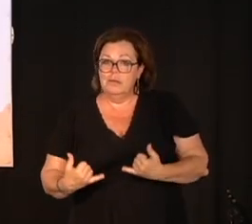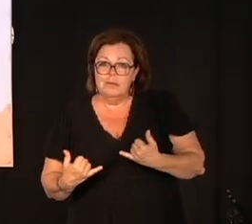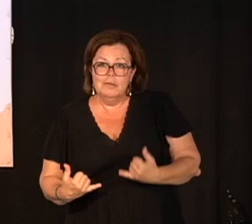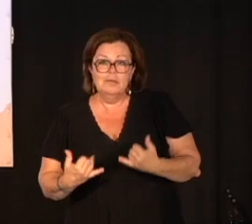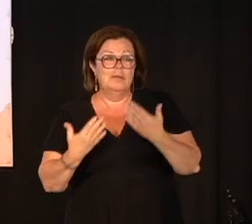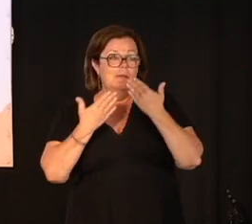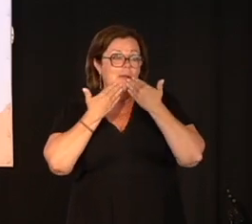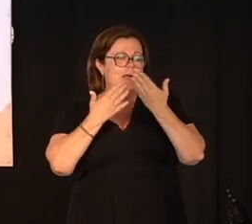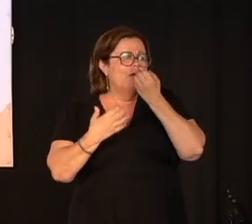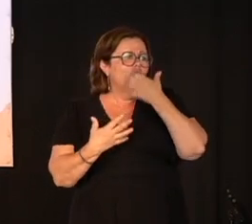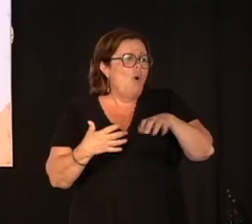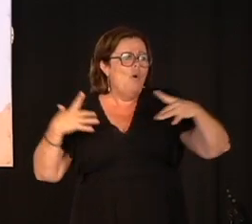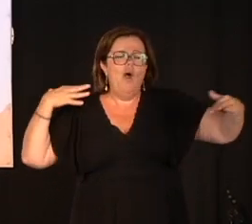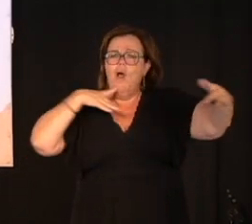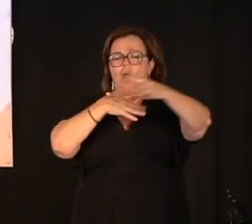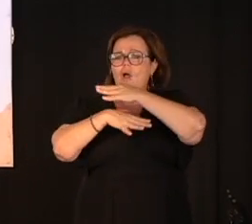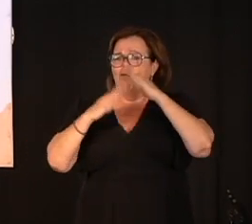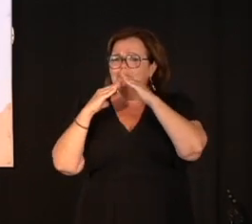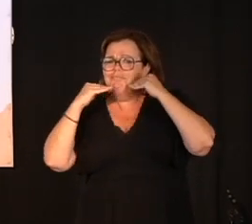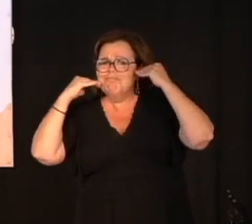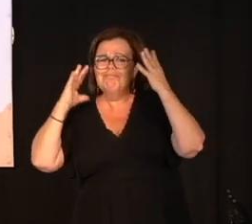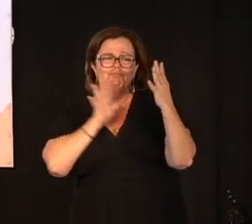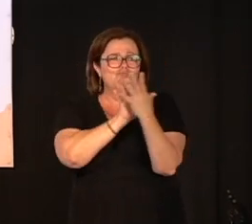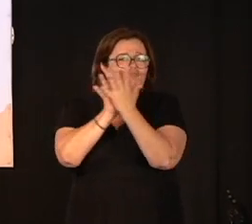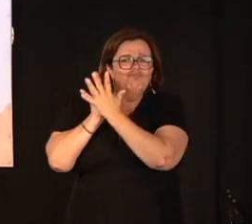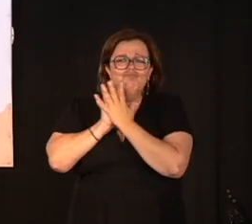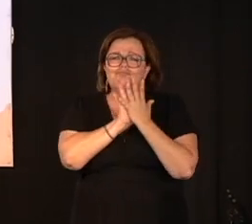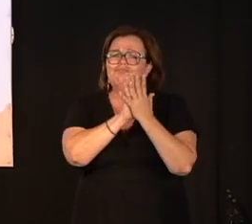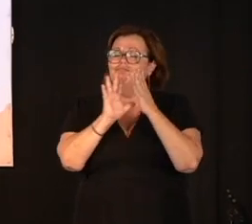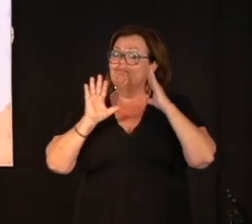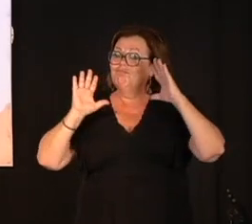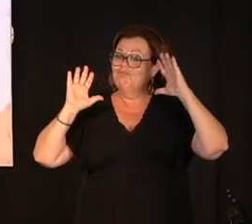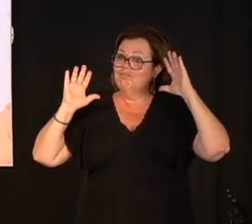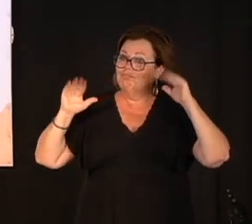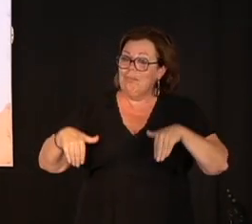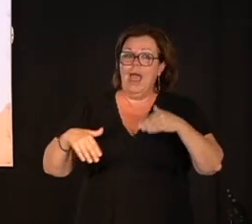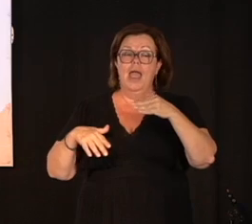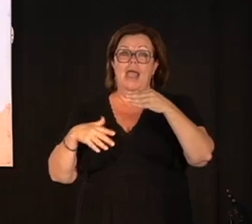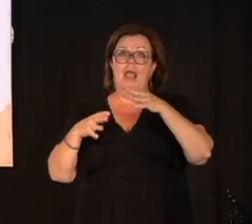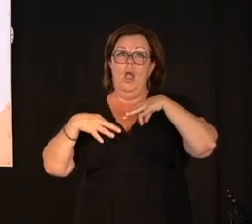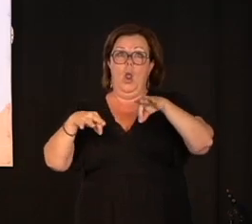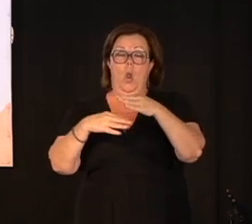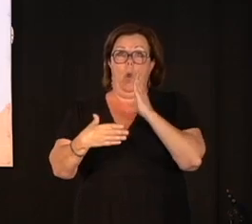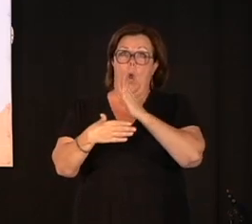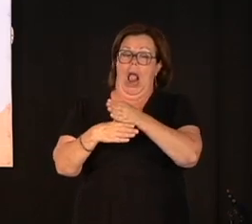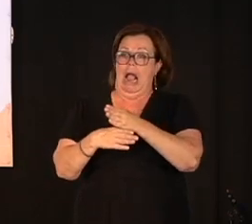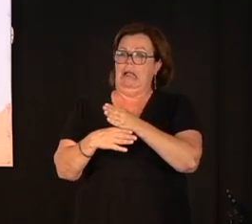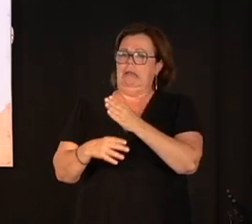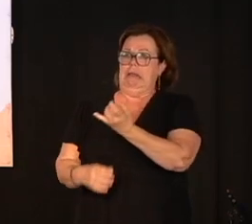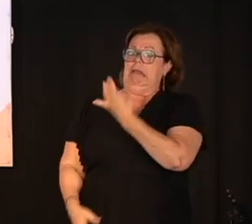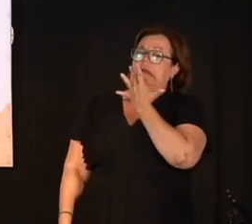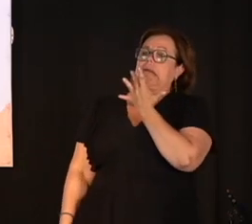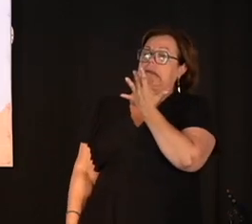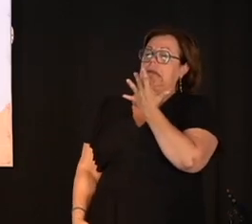l'extrêmement bonne ambiance. Moi, j'ai vu des gens souriants, des gens contents. Même lorsque les gens ont été refoulés, refusés des lieux, ils n'ont pas trop râlé. Donc ça, c'est quand